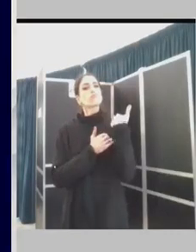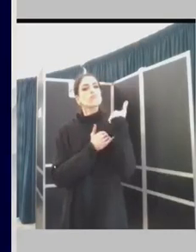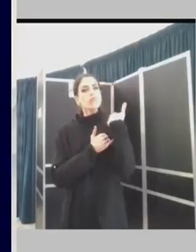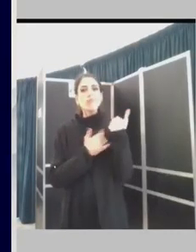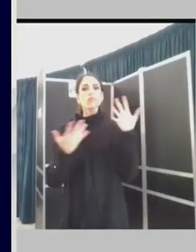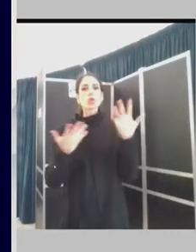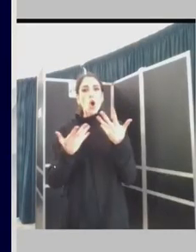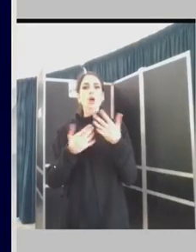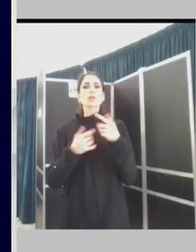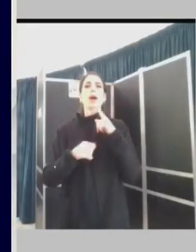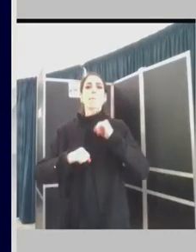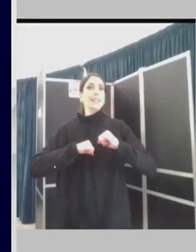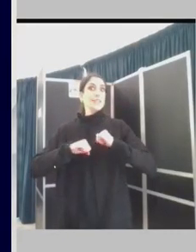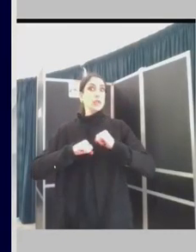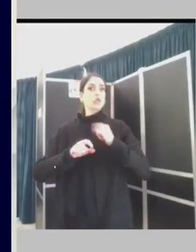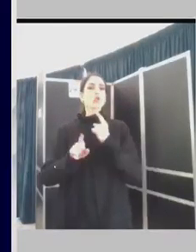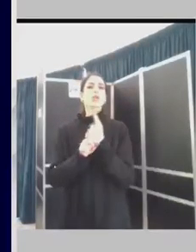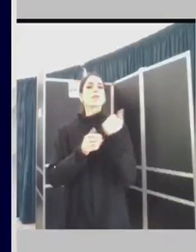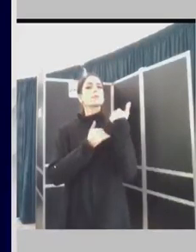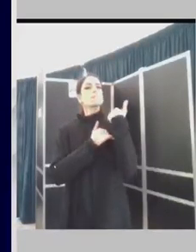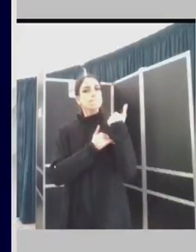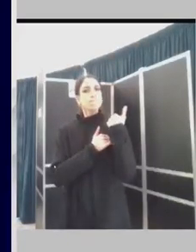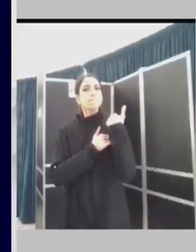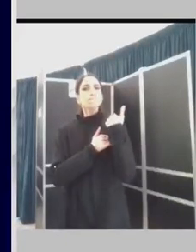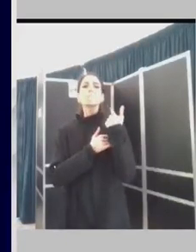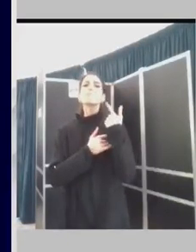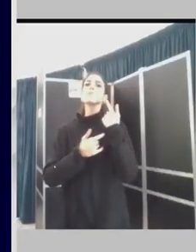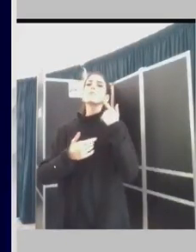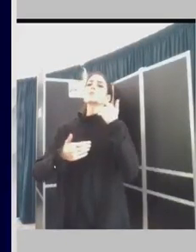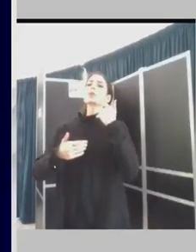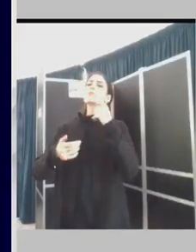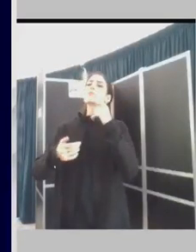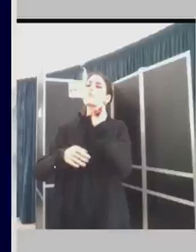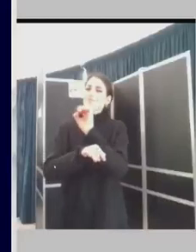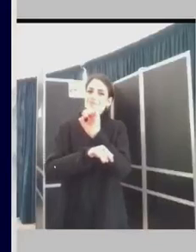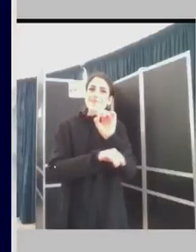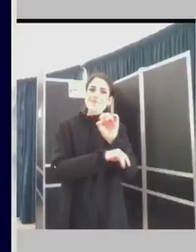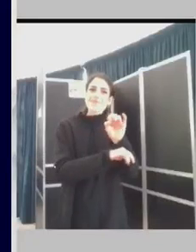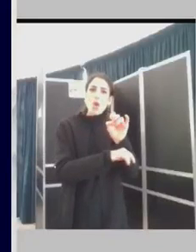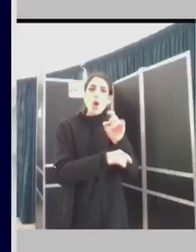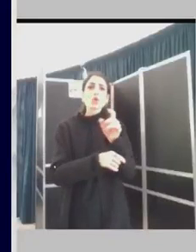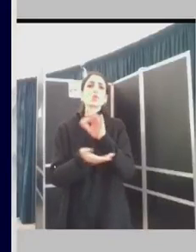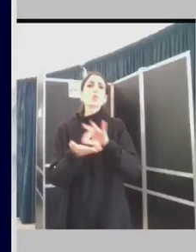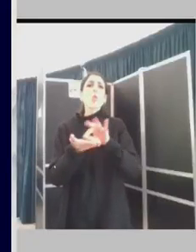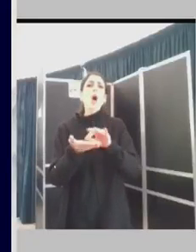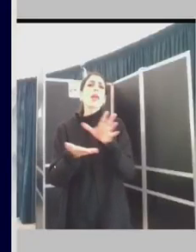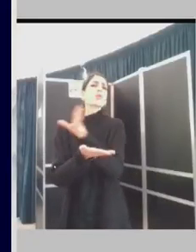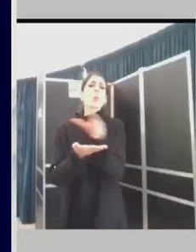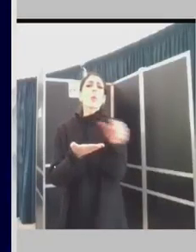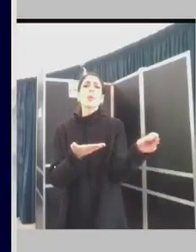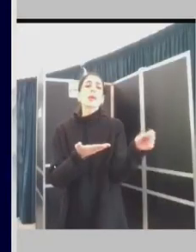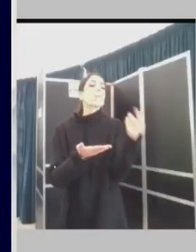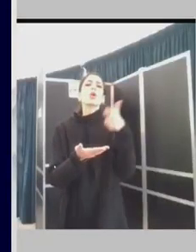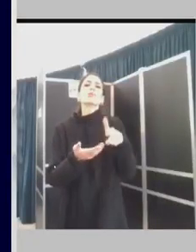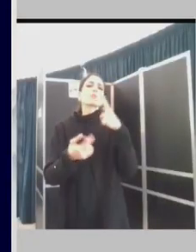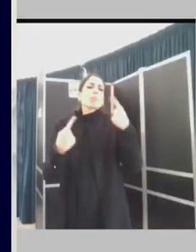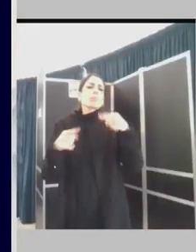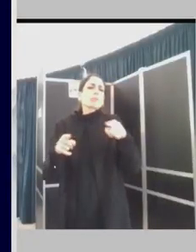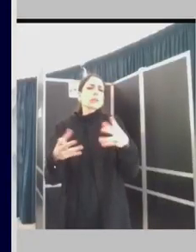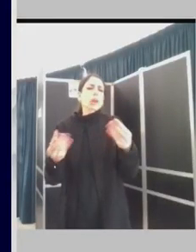tutte le scuole, perché altrimenti vuol dire che nelle scuole dove c'è più sensibilità, dove c'è magari un docente illuminato, dove c'è una